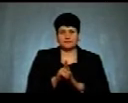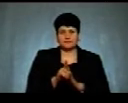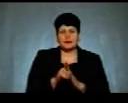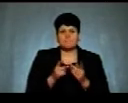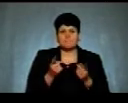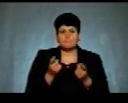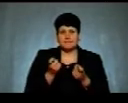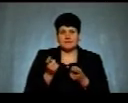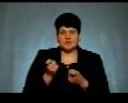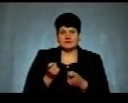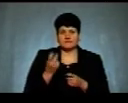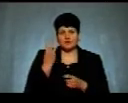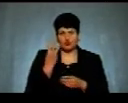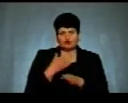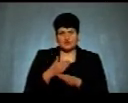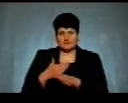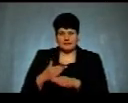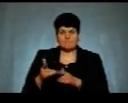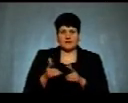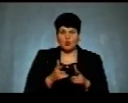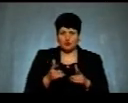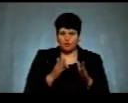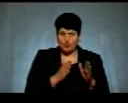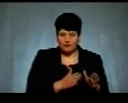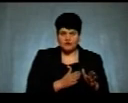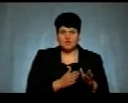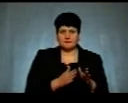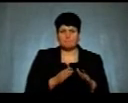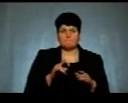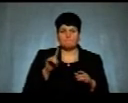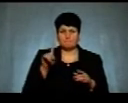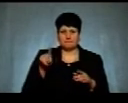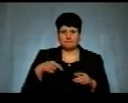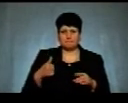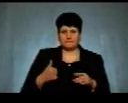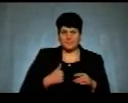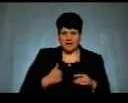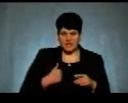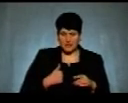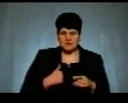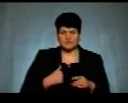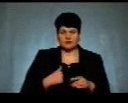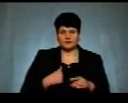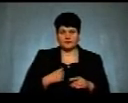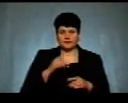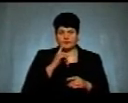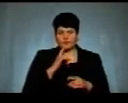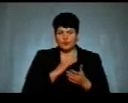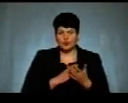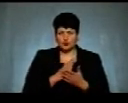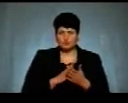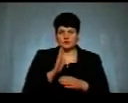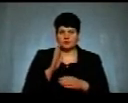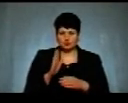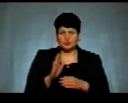призов складається з 3 етапів: підготовчий, сам безпосередньо призов на строкову військову службу, який буде